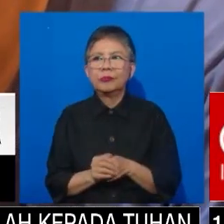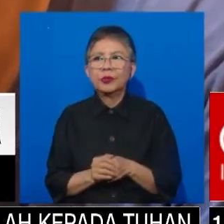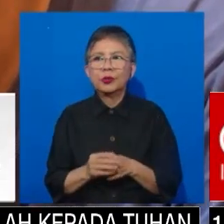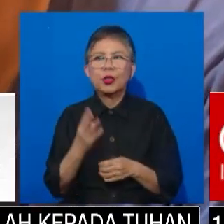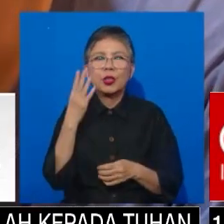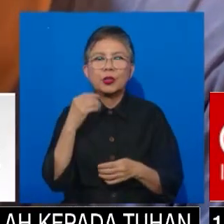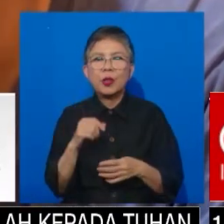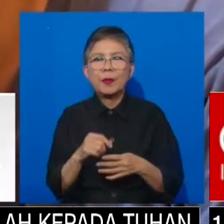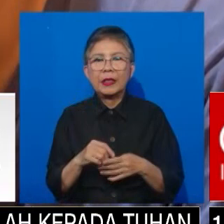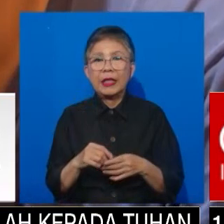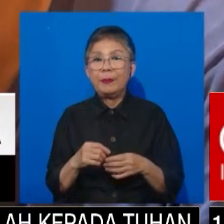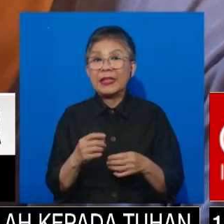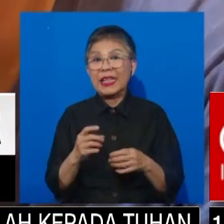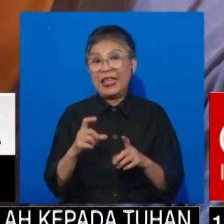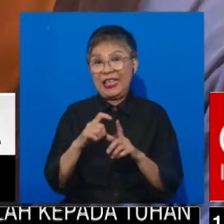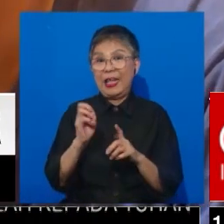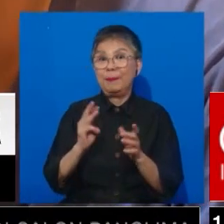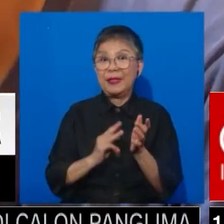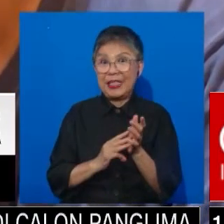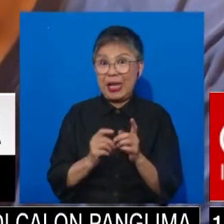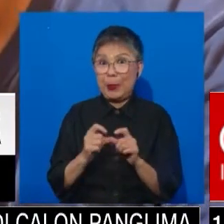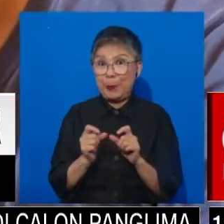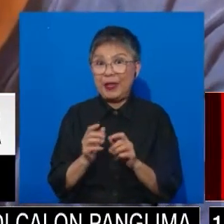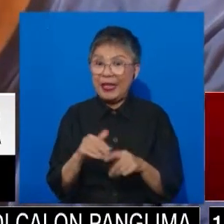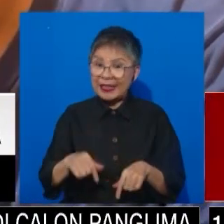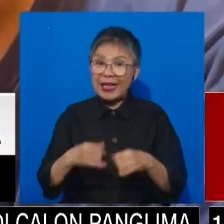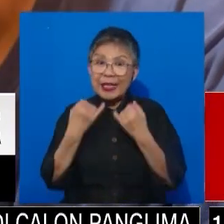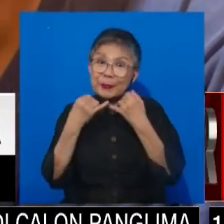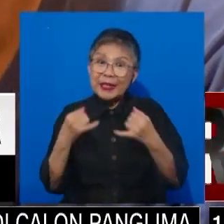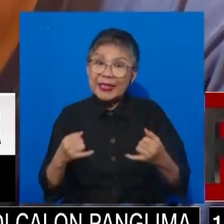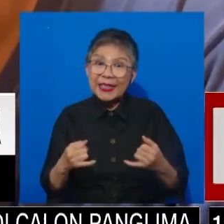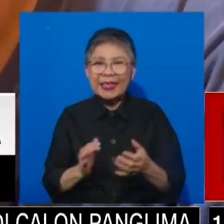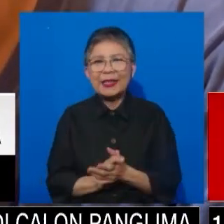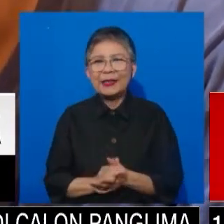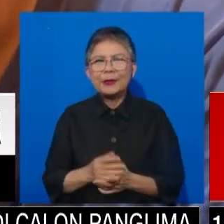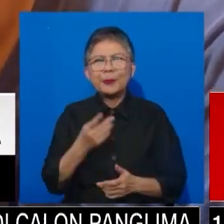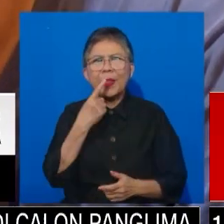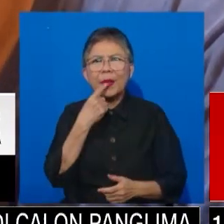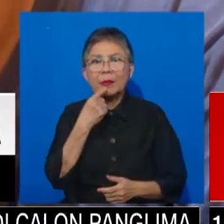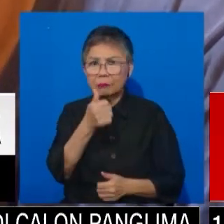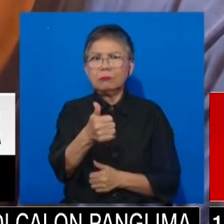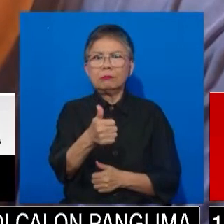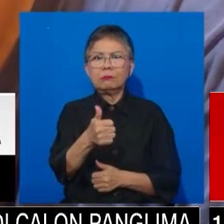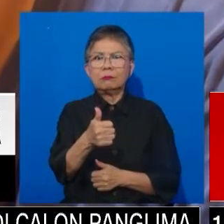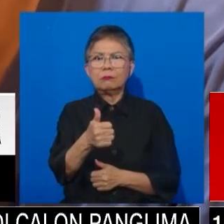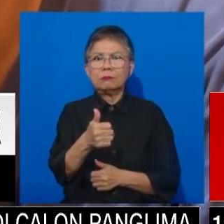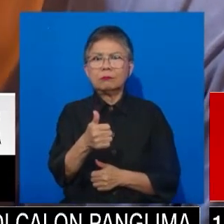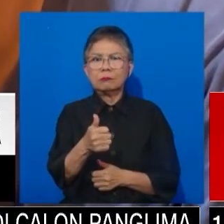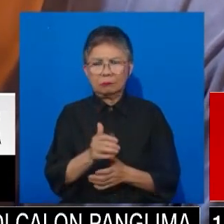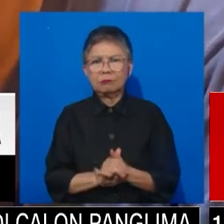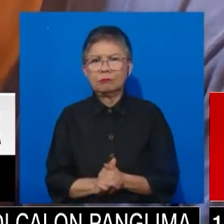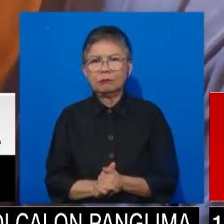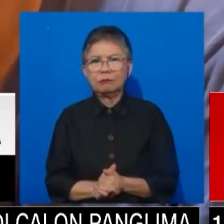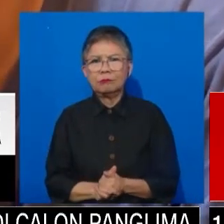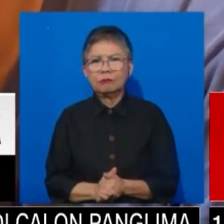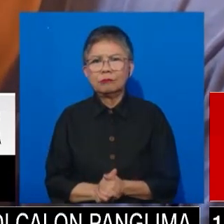itu adanya di dimsum, tapi ini ada di mie bakar. Menurut saya juga rasanya juga enak sih. Yang biasanya di dimsum,